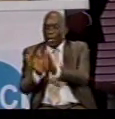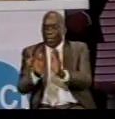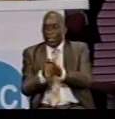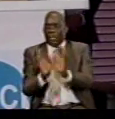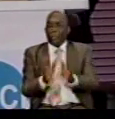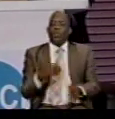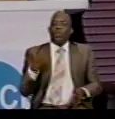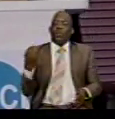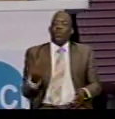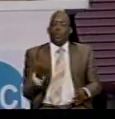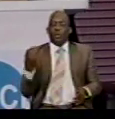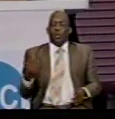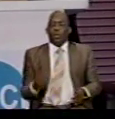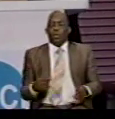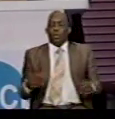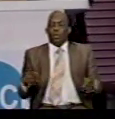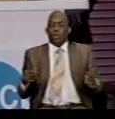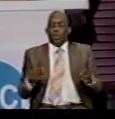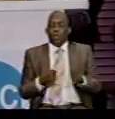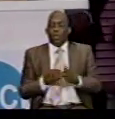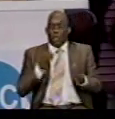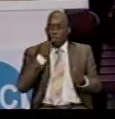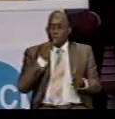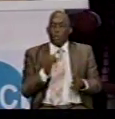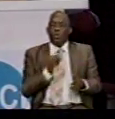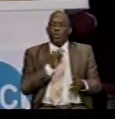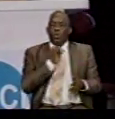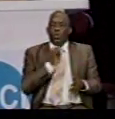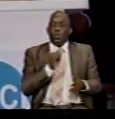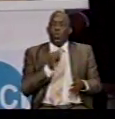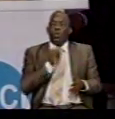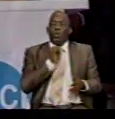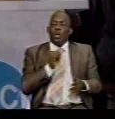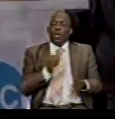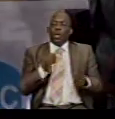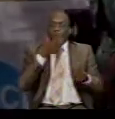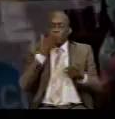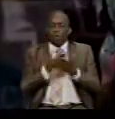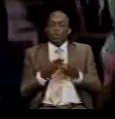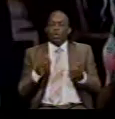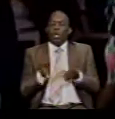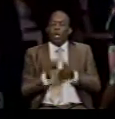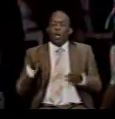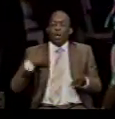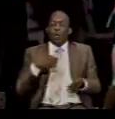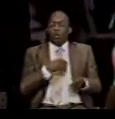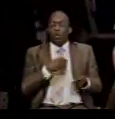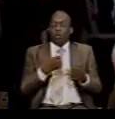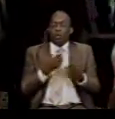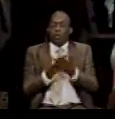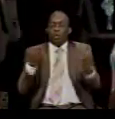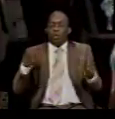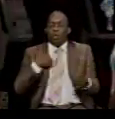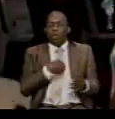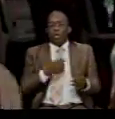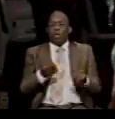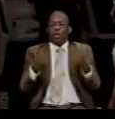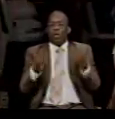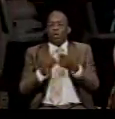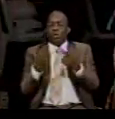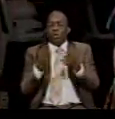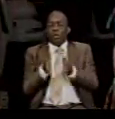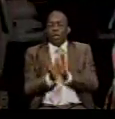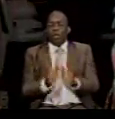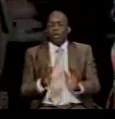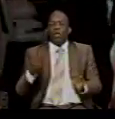demander. It is but good. C'est bien. That before we come to ask, avant de demander, let's first thank him for the previous and the present